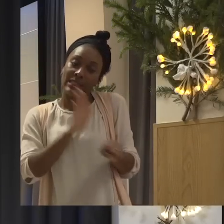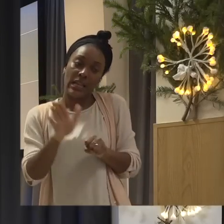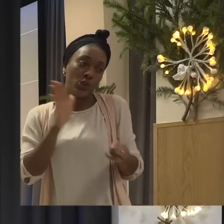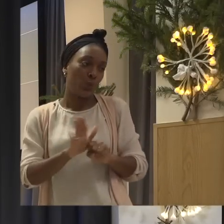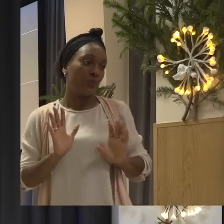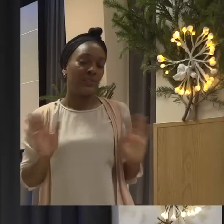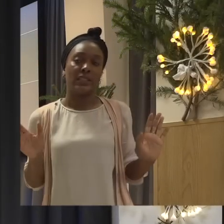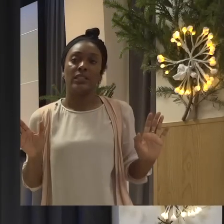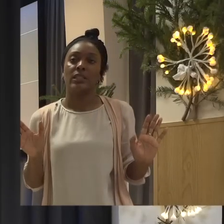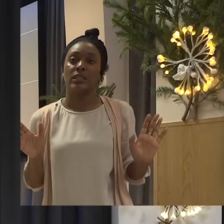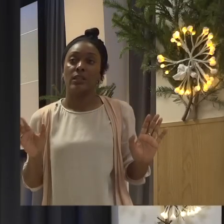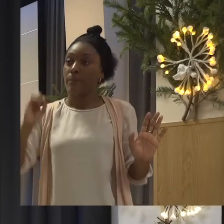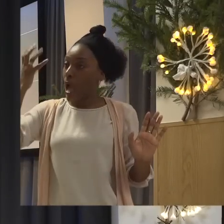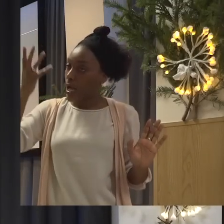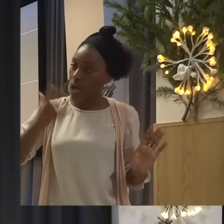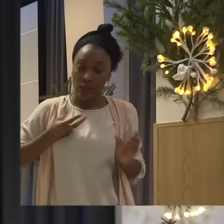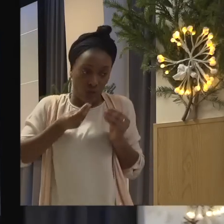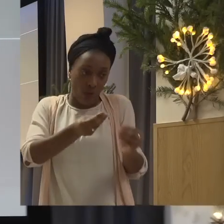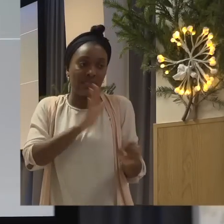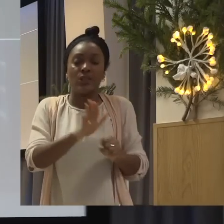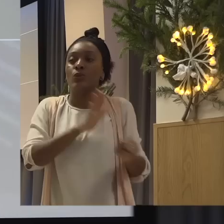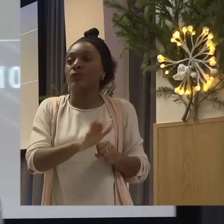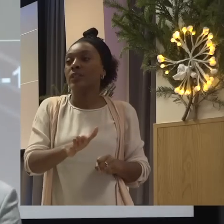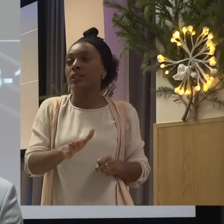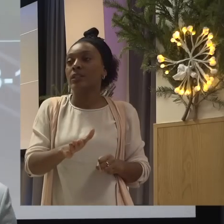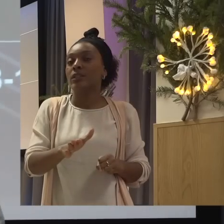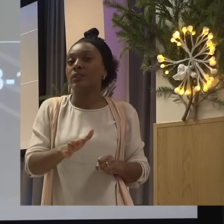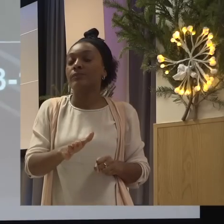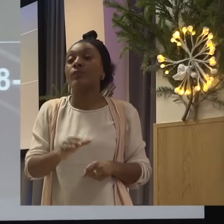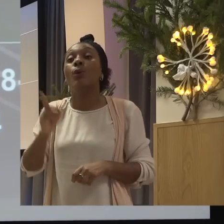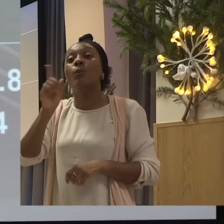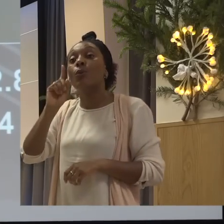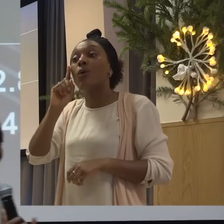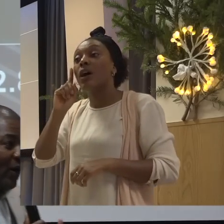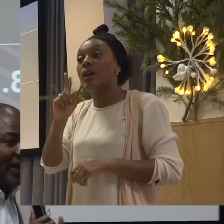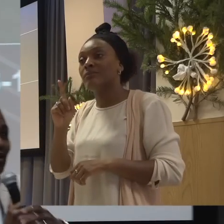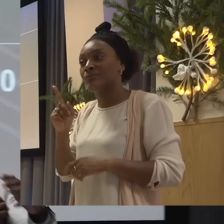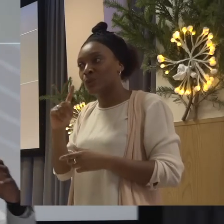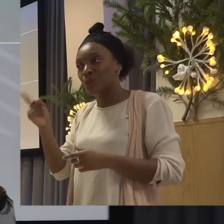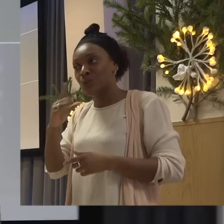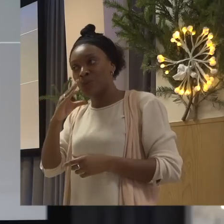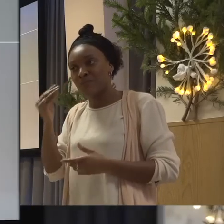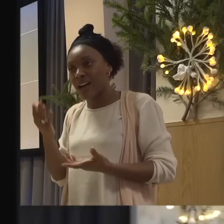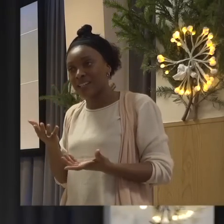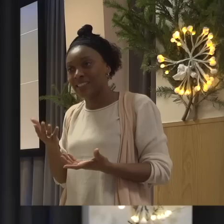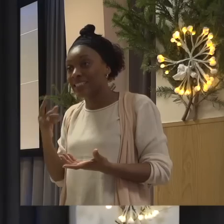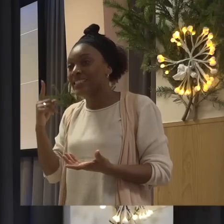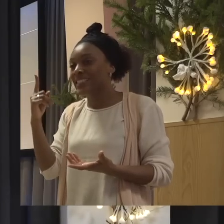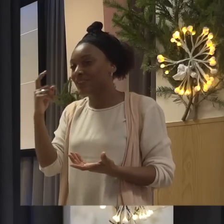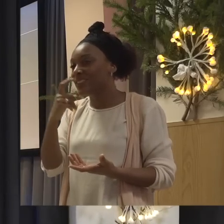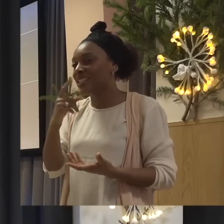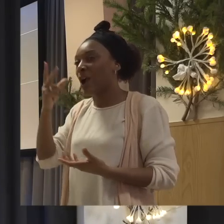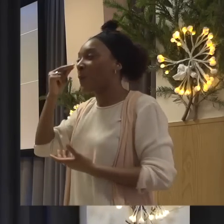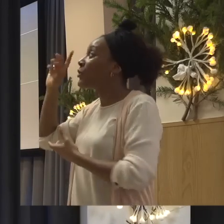grâce te suffit. Ma grâce te suffit parce qu'il est difficile à l'homme de comprendre la totalité de ce que Dieu